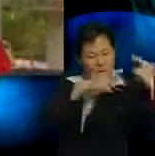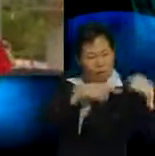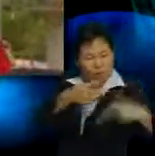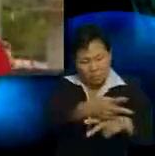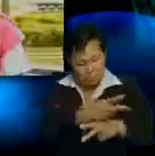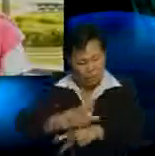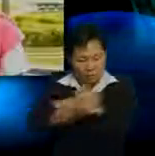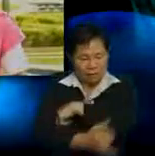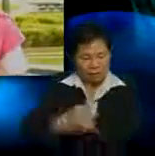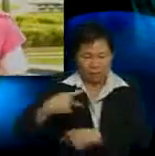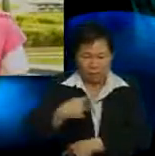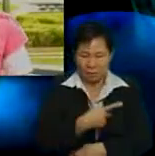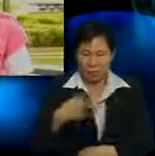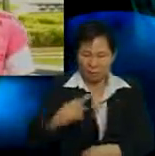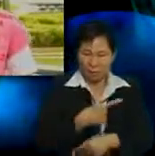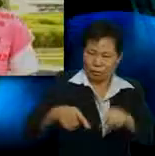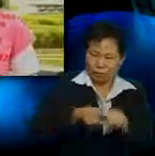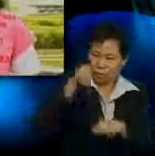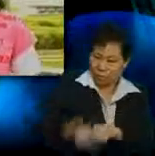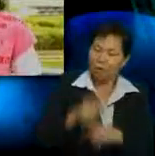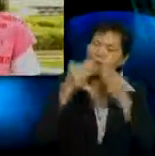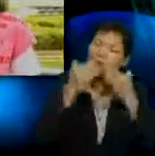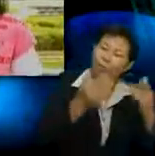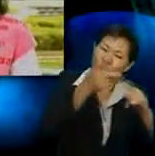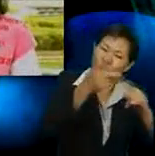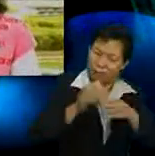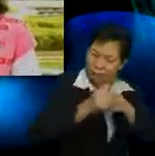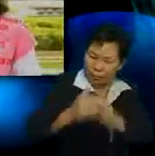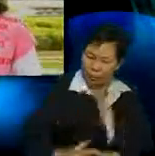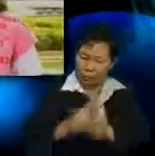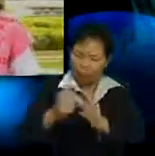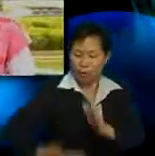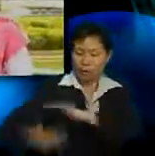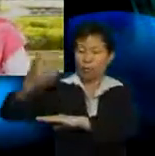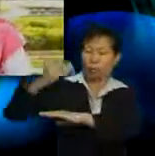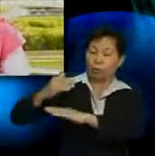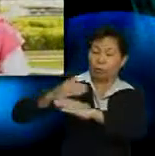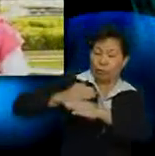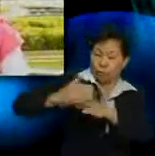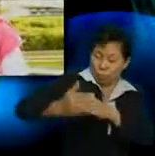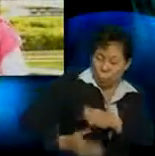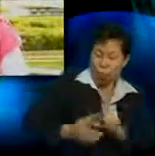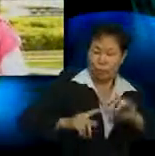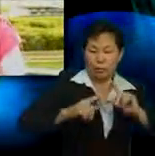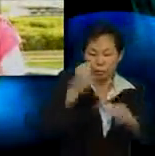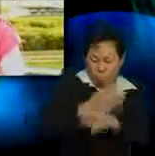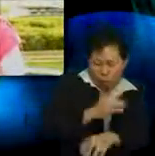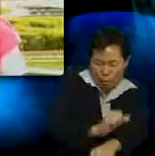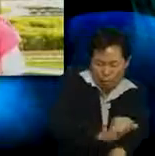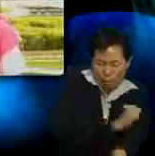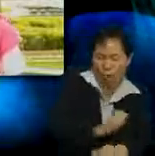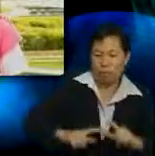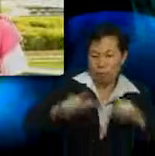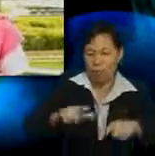menjaga negara kita. Kita juga patut berterima kasih kepada pemimpin-pemimpin yang telah bersusah payah meletakkan Malaysia ke tahap sekarang